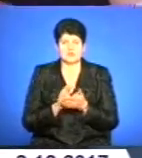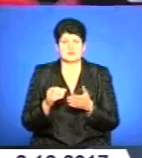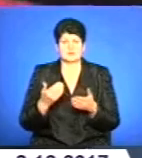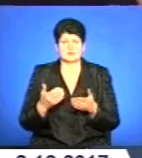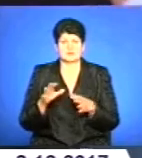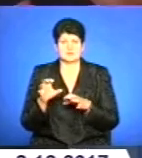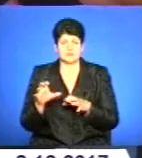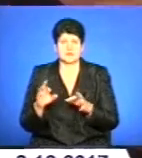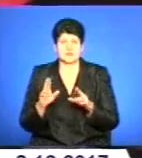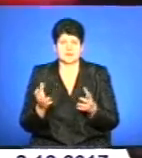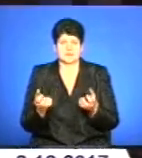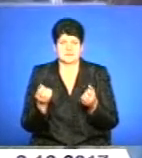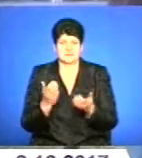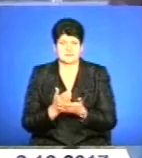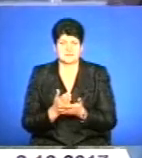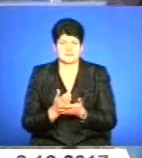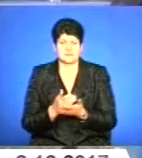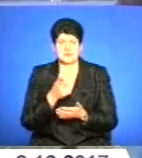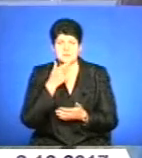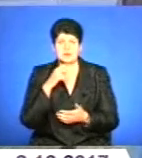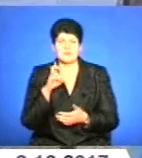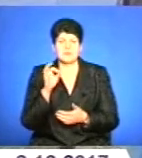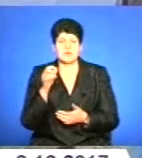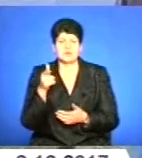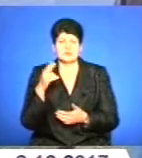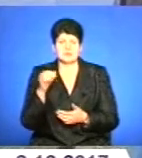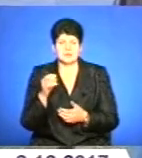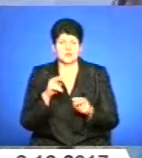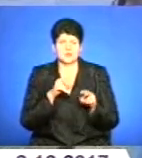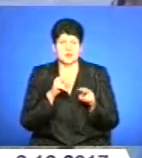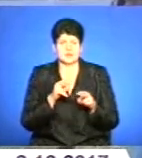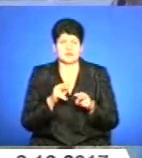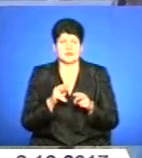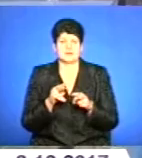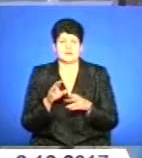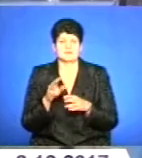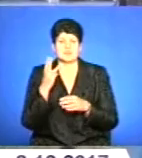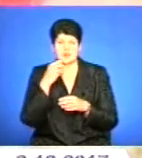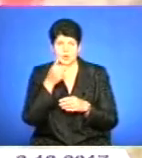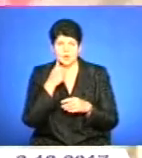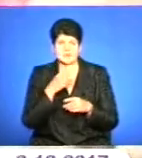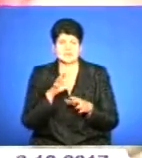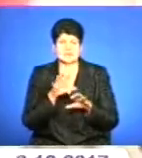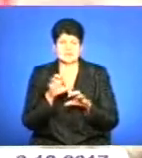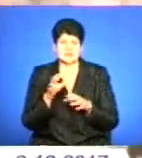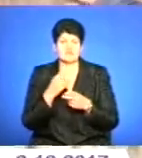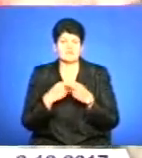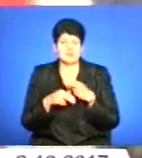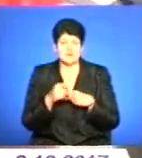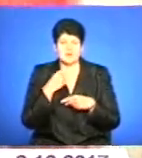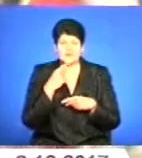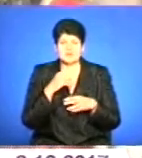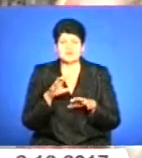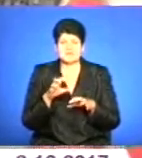і як отримується. Пан Богдан доглядає за тваринами у цирку вже третій рік. Чоловік каже, що звірів у їхньому